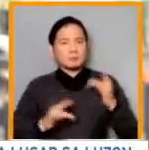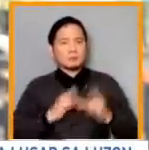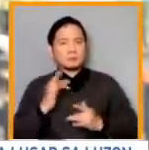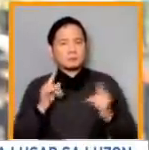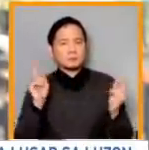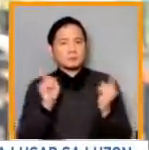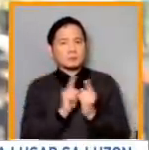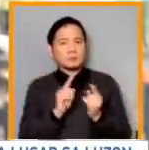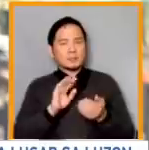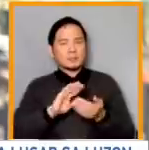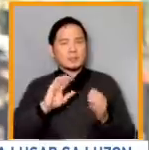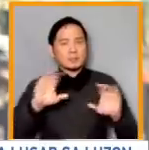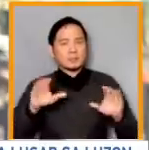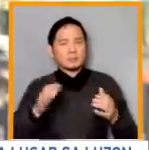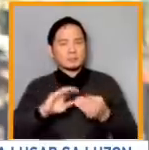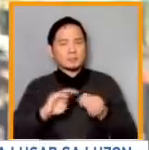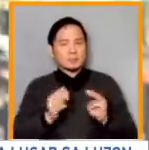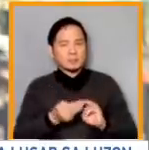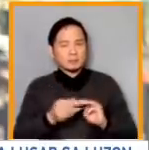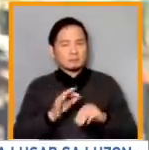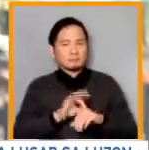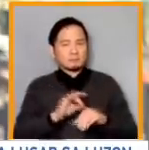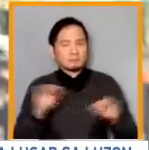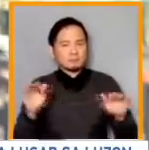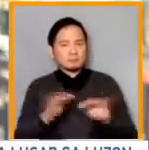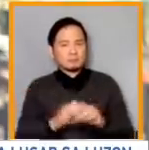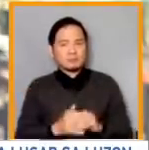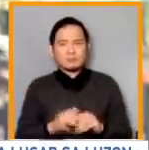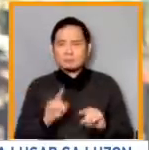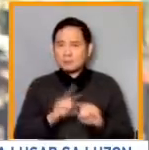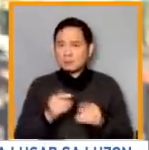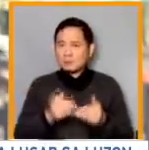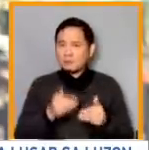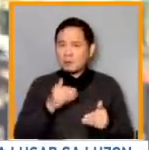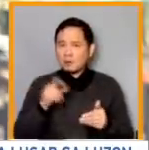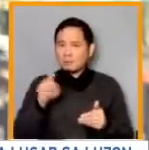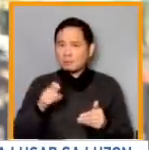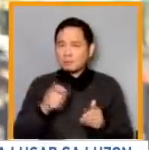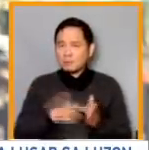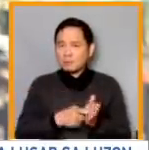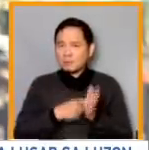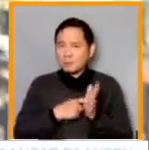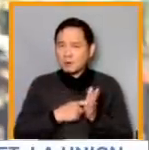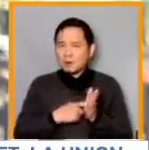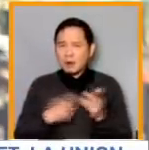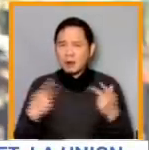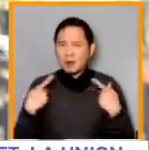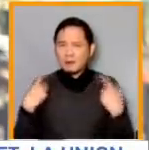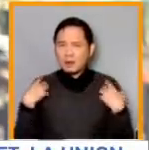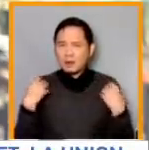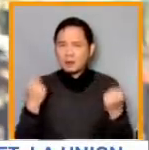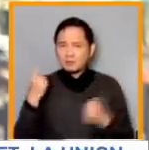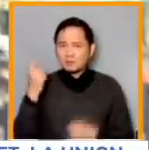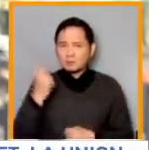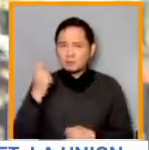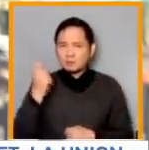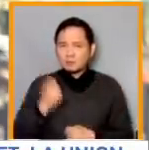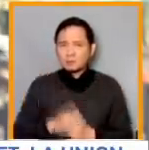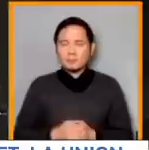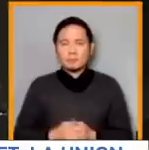bago makabalik sa silid-aralan, kasama sa requirement nila ang pagkaroon ng health insurance. Yan ang unang balita ni Nico